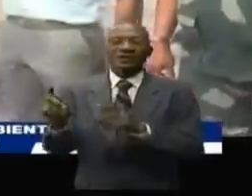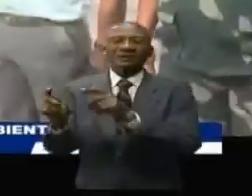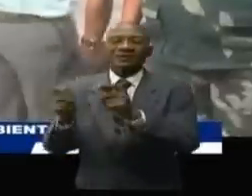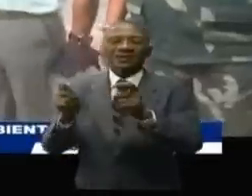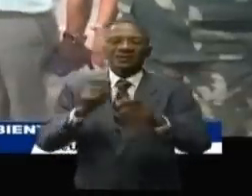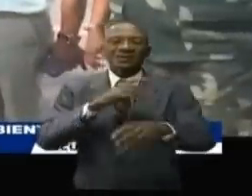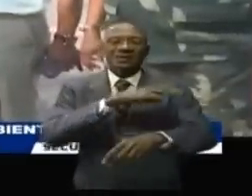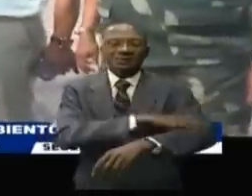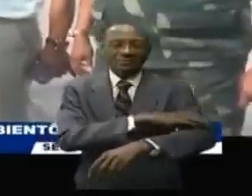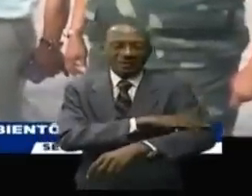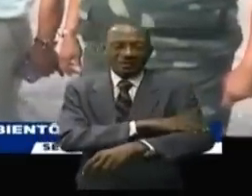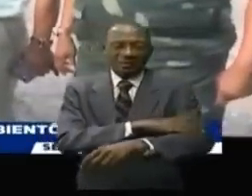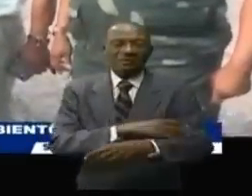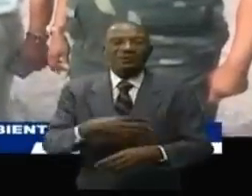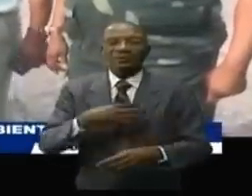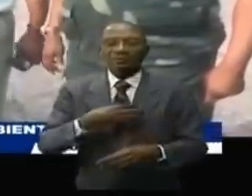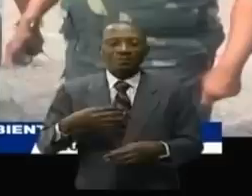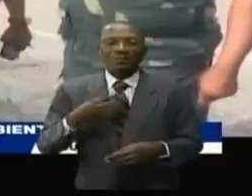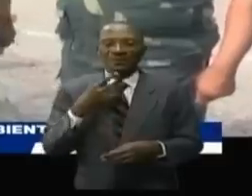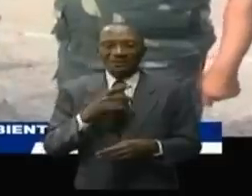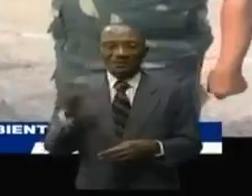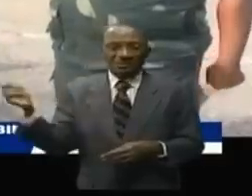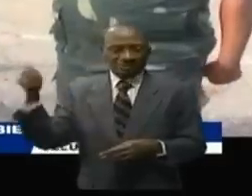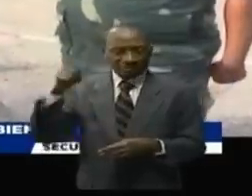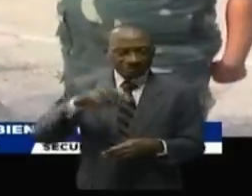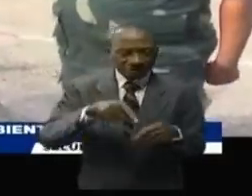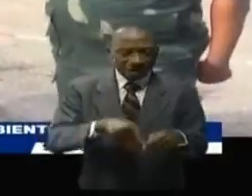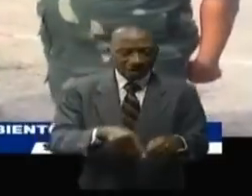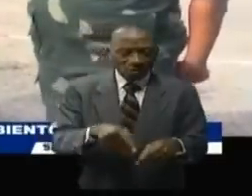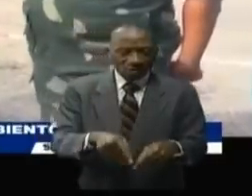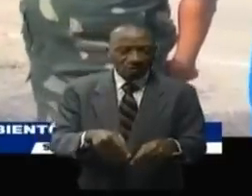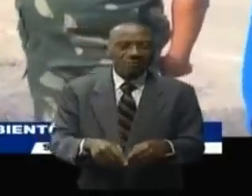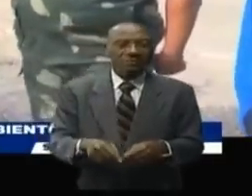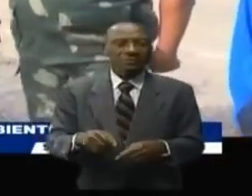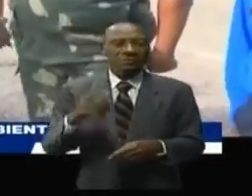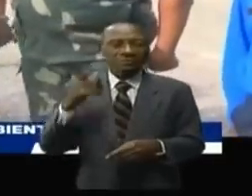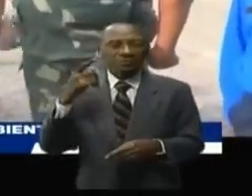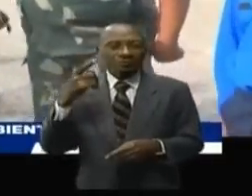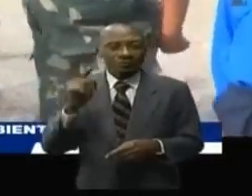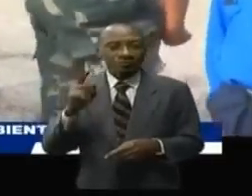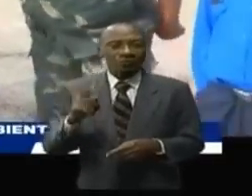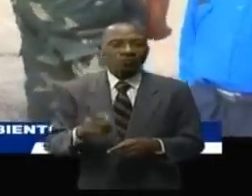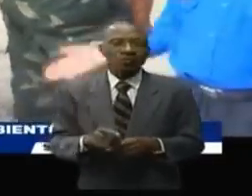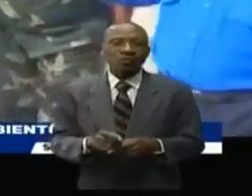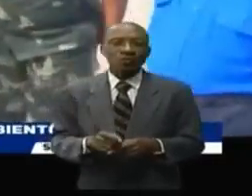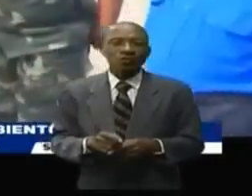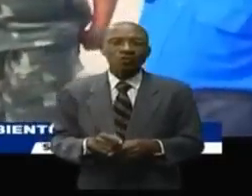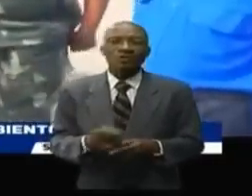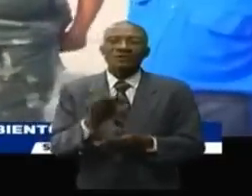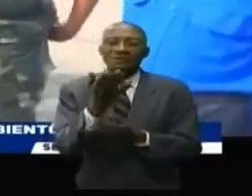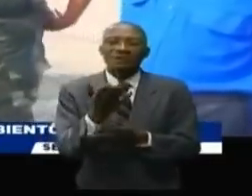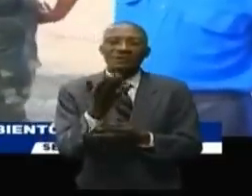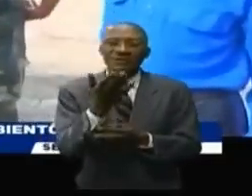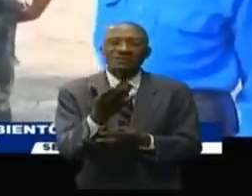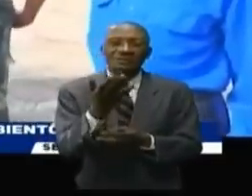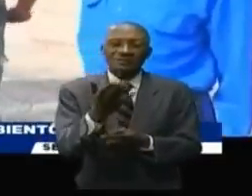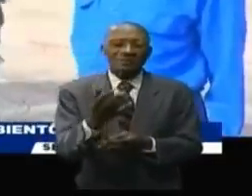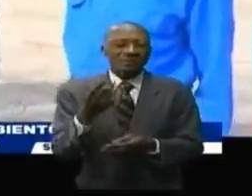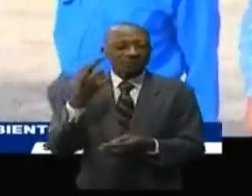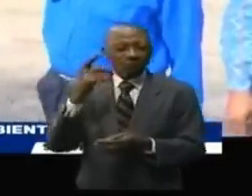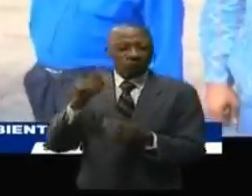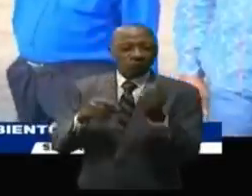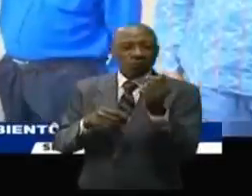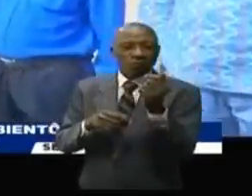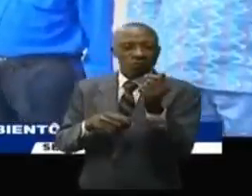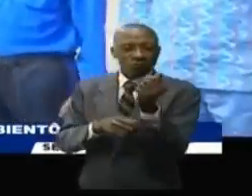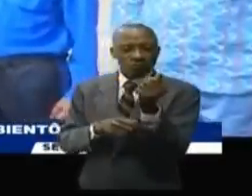avoir été dans la capitale congolaise pour plaider en faveur de la prison centrale de Kalemie, surpeuplée de ses pensionnaires qui ont dépassé